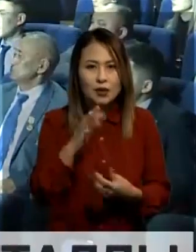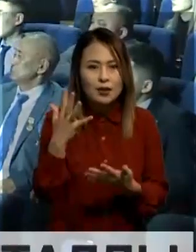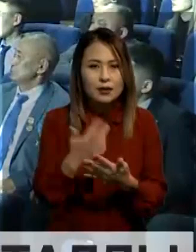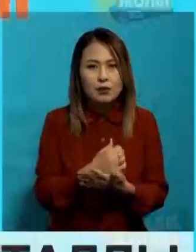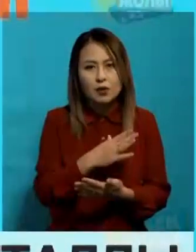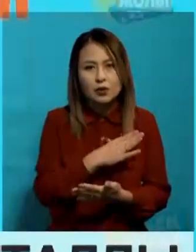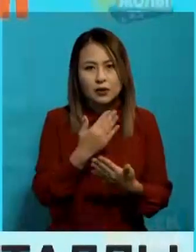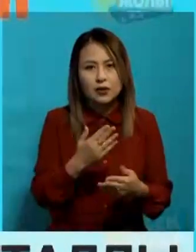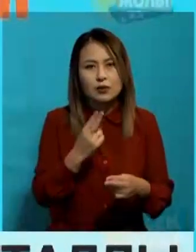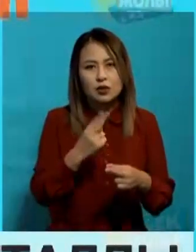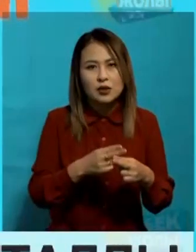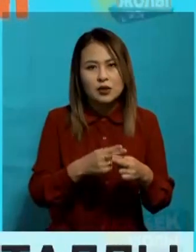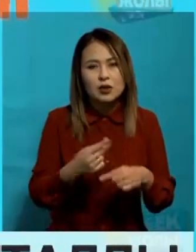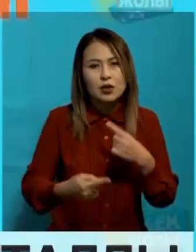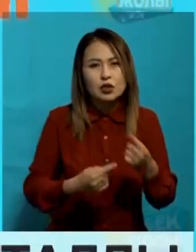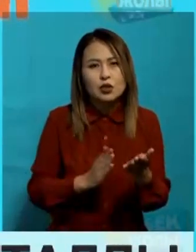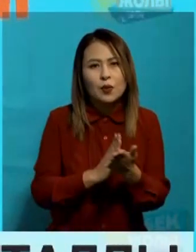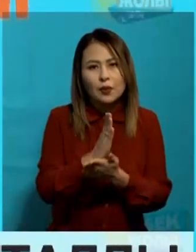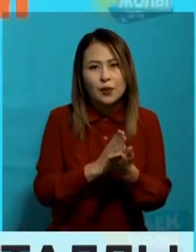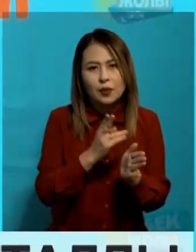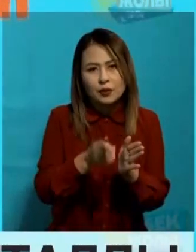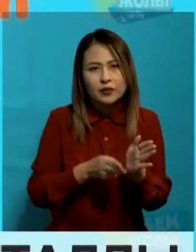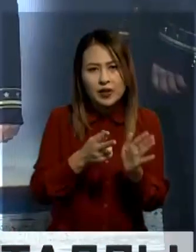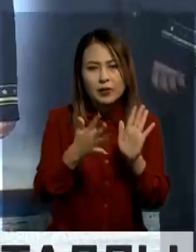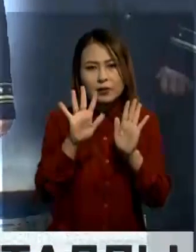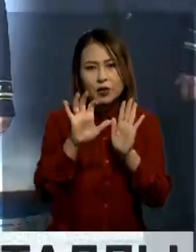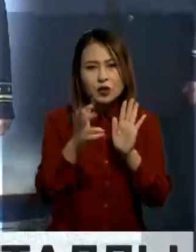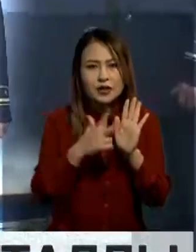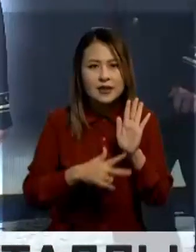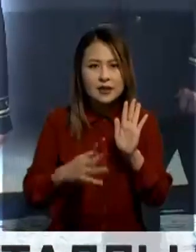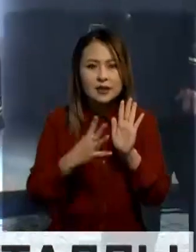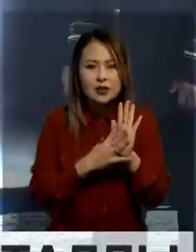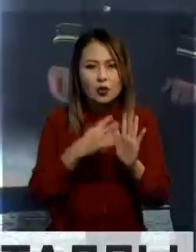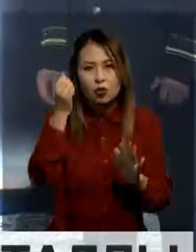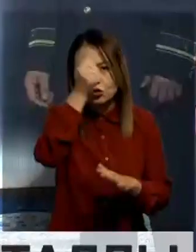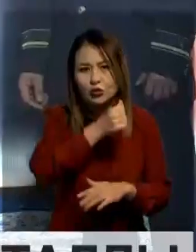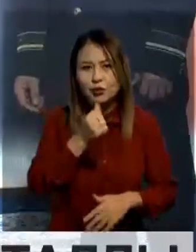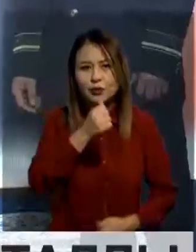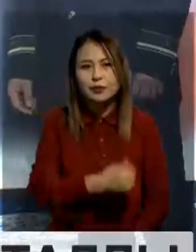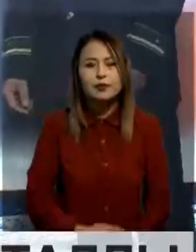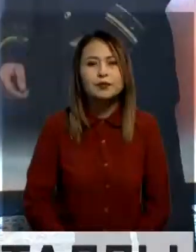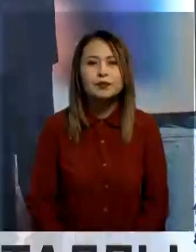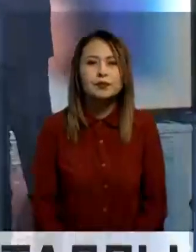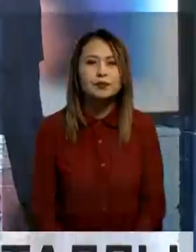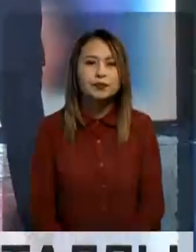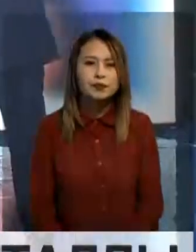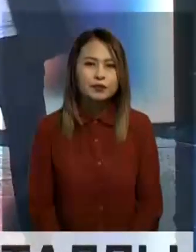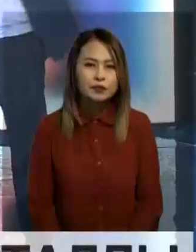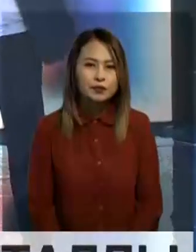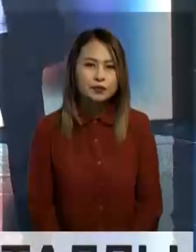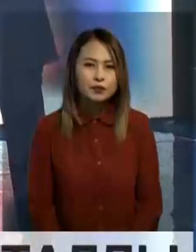жеңімпаз атанды. Бұл әулеттің темір жол саласындағы жалпы еңбек өтілі 589 жыл.